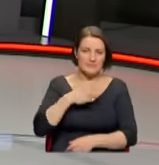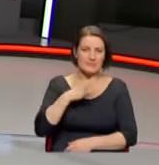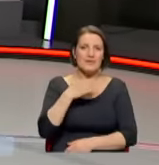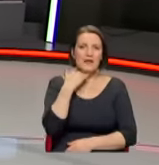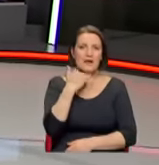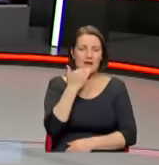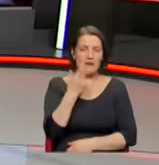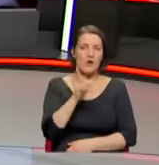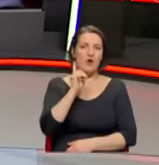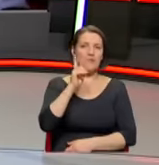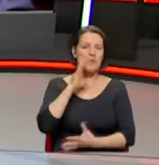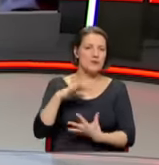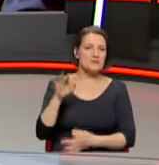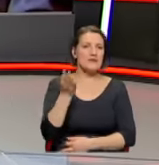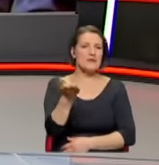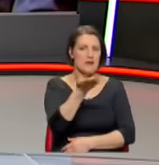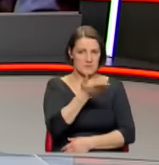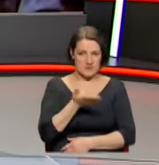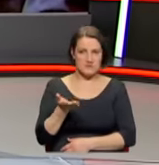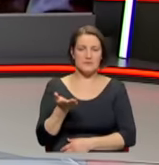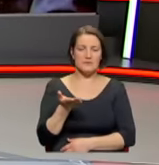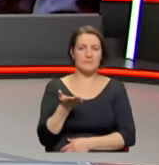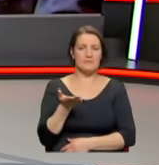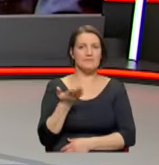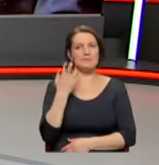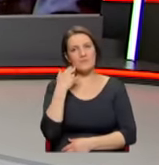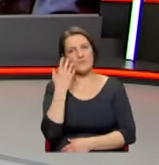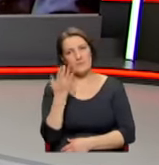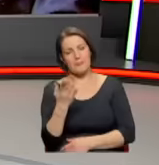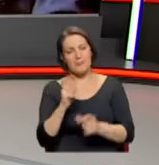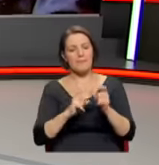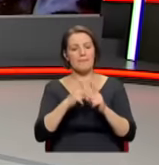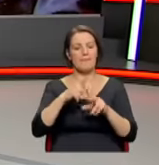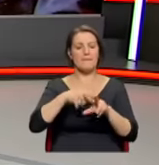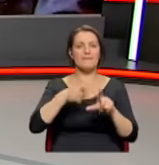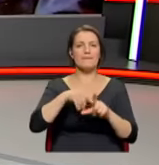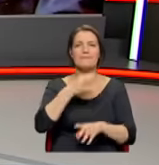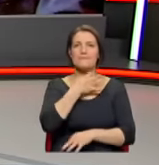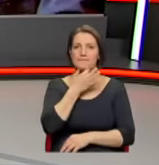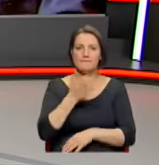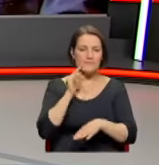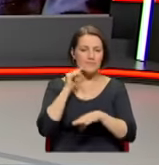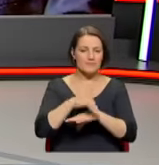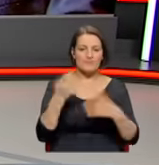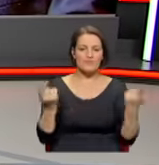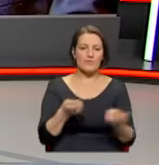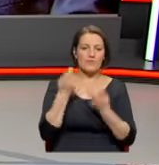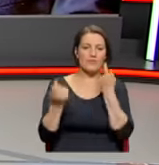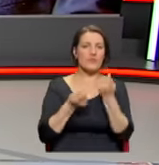atanmayan insanlarımız, öğretmenlerimiz, efendim staj mağdurları, efendim